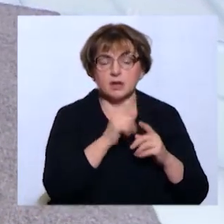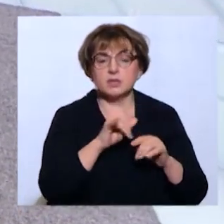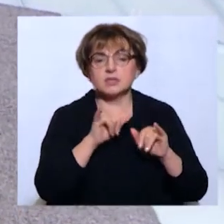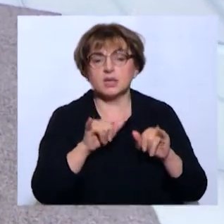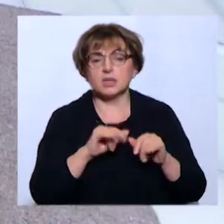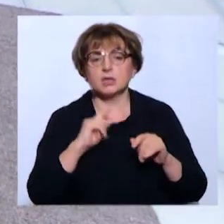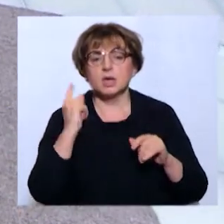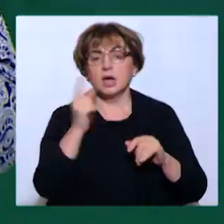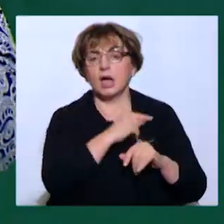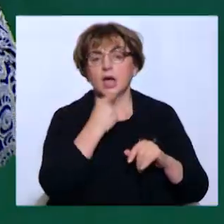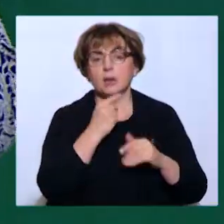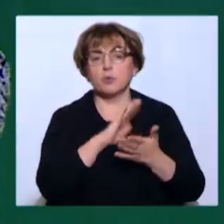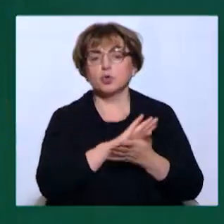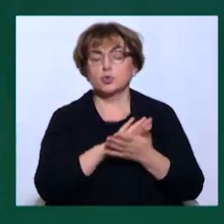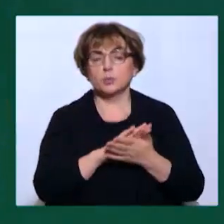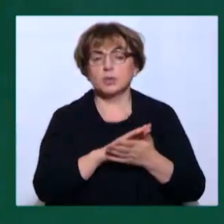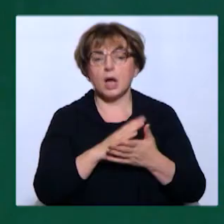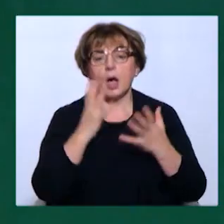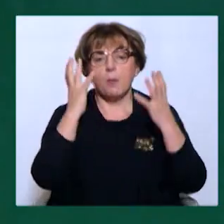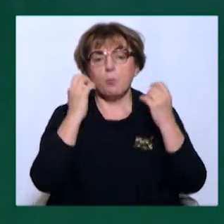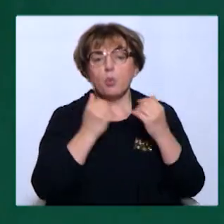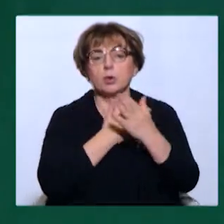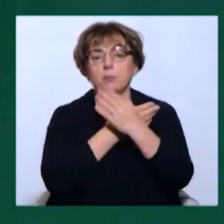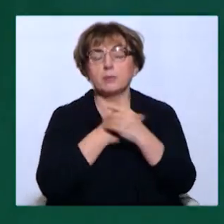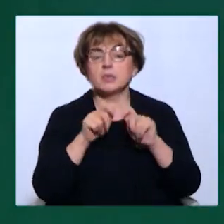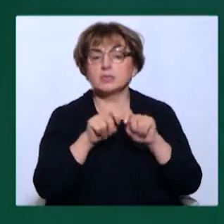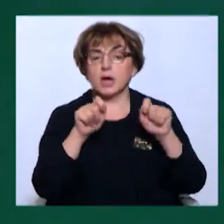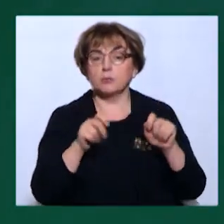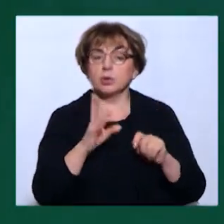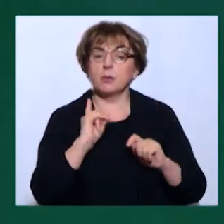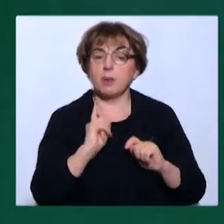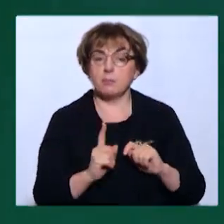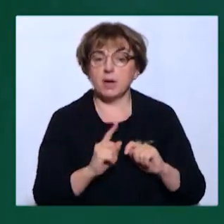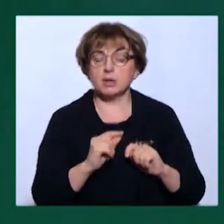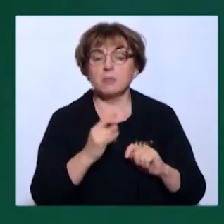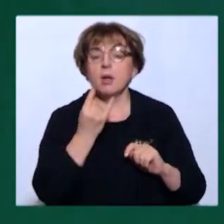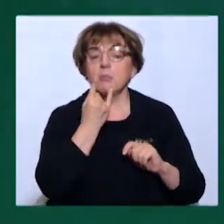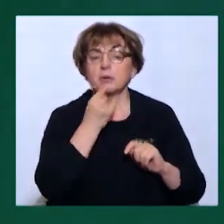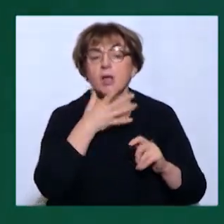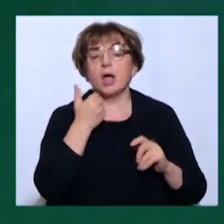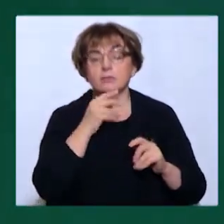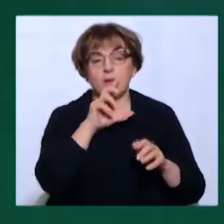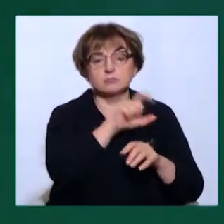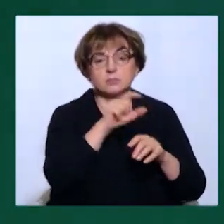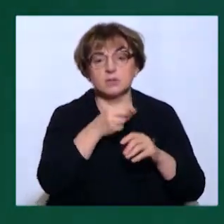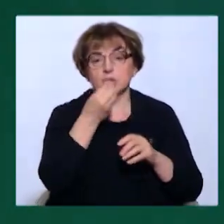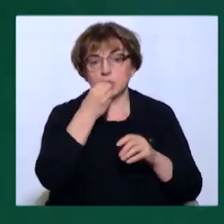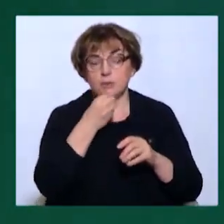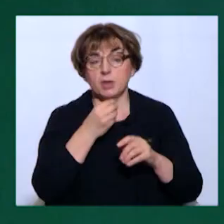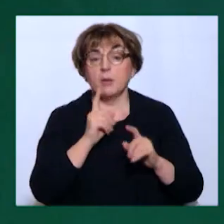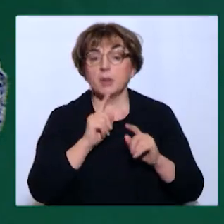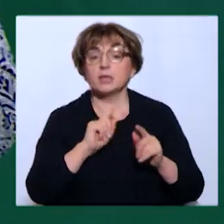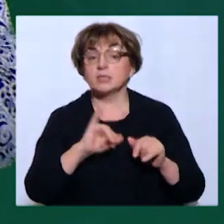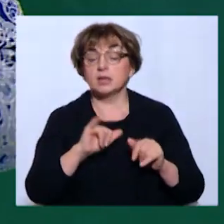სადაც გარემო სუფთა, მუქი ფერის პეპლებიც წარმოიქმნება, მაგრამ ფრინველები მას კენკავენ. ხოლო იქ, სადაც